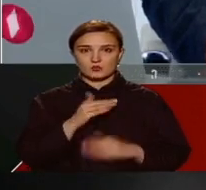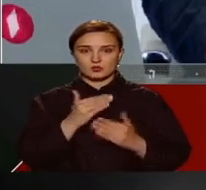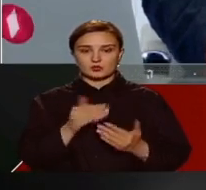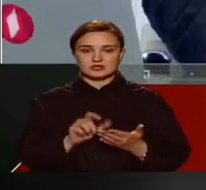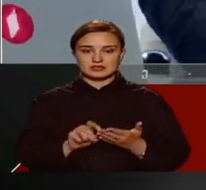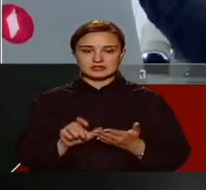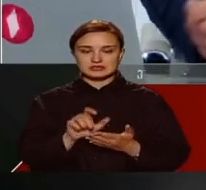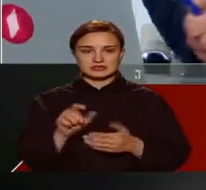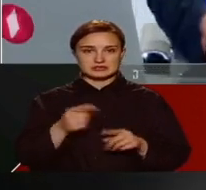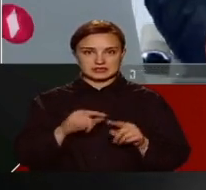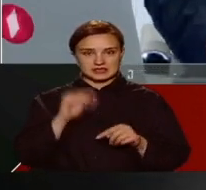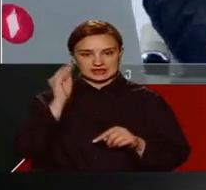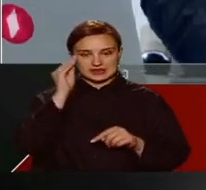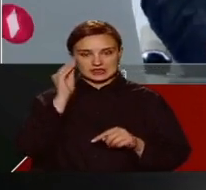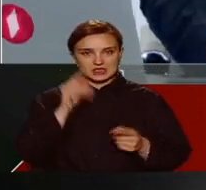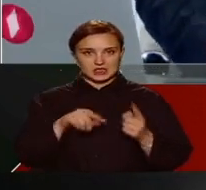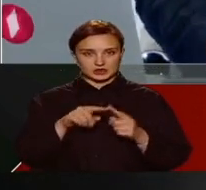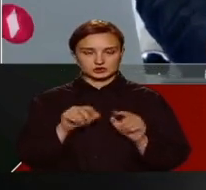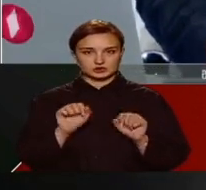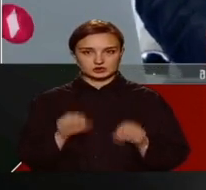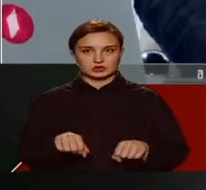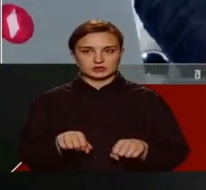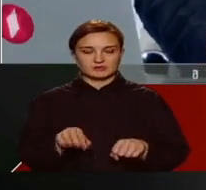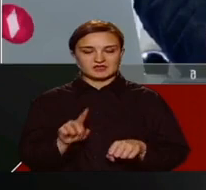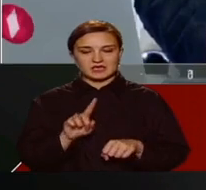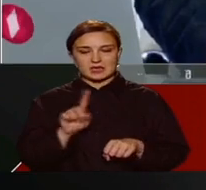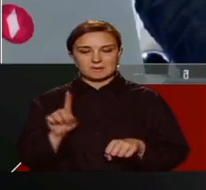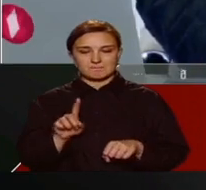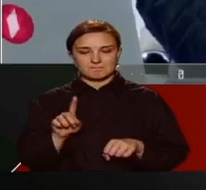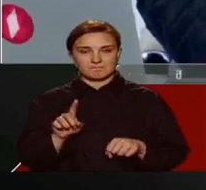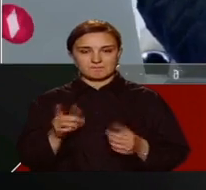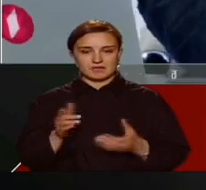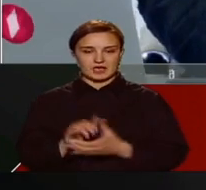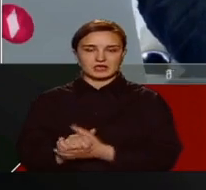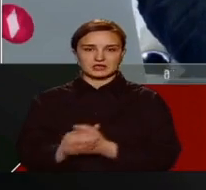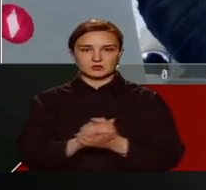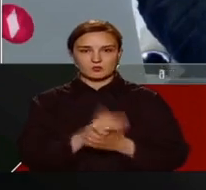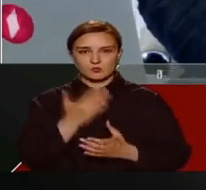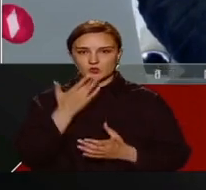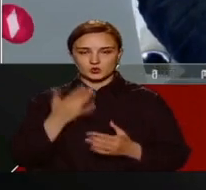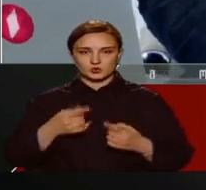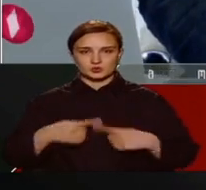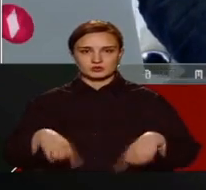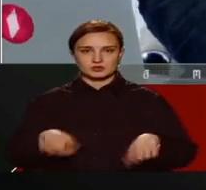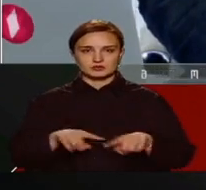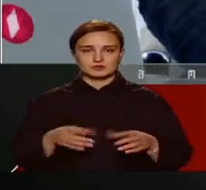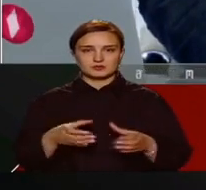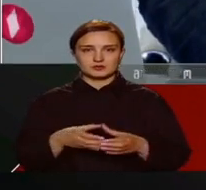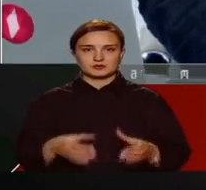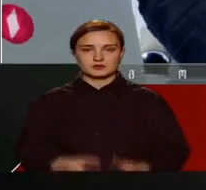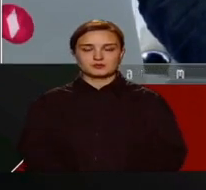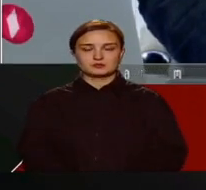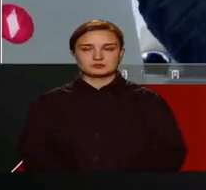ის იდეა, რომლის გარშემო შეიძლება რაიმე ფორმით მაინც გაერთიანდეს პოლიტიკური სპექტრი?